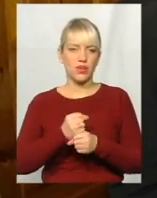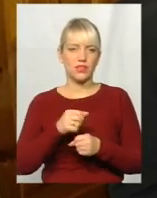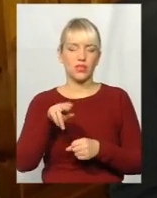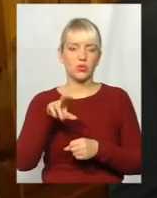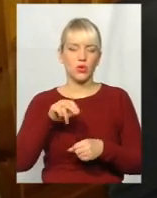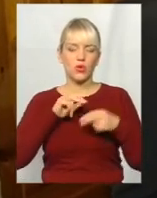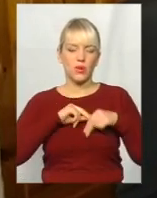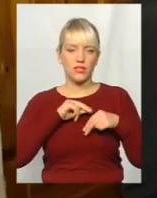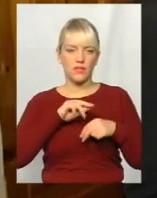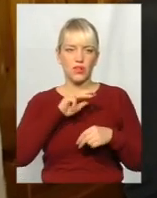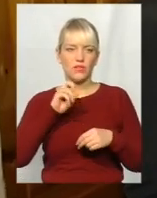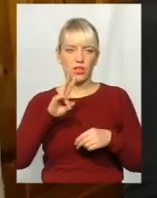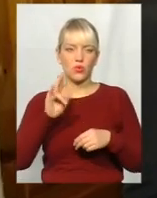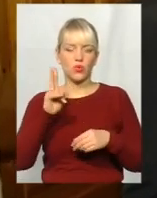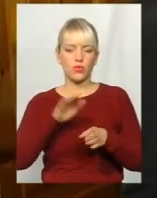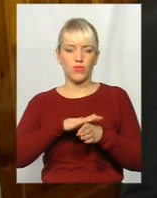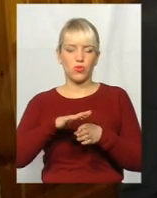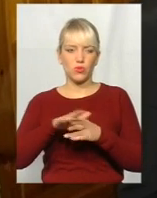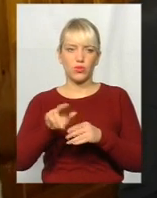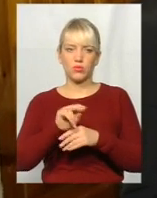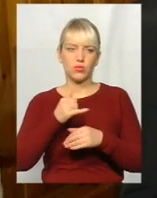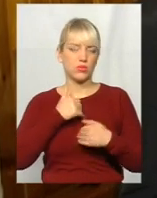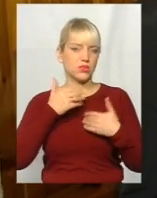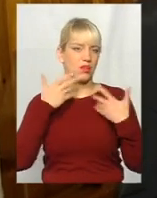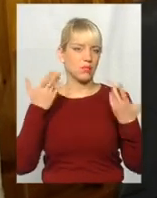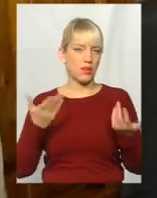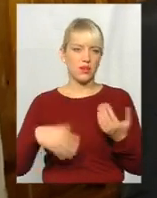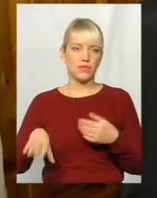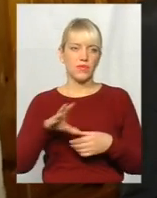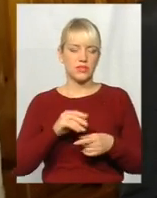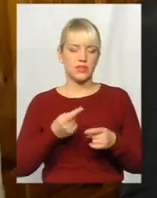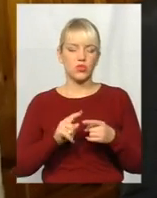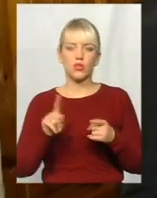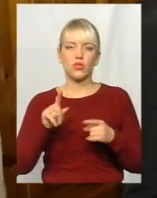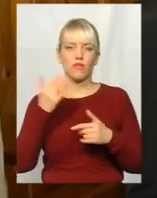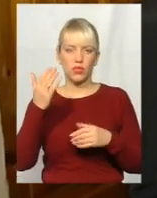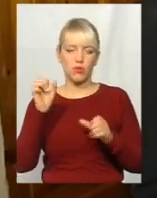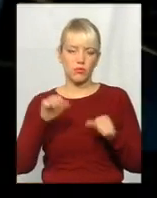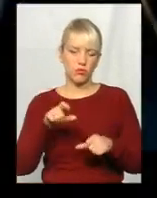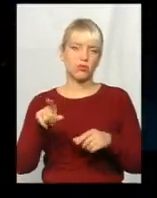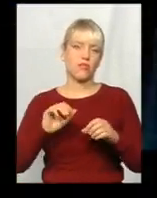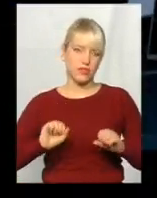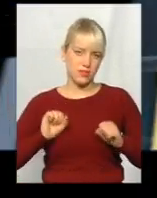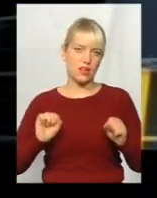до працівників, які виконують ремонт, у нас немає. В межах того, що вони можуть, вони стараються.